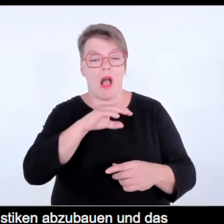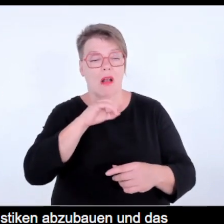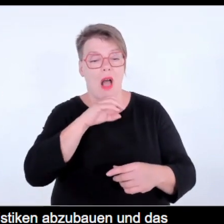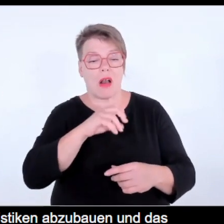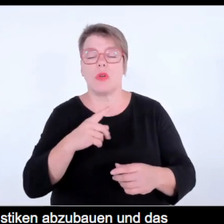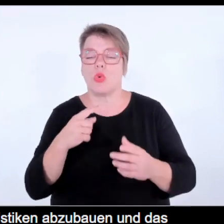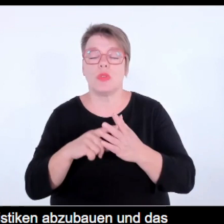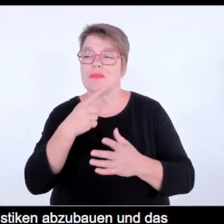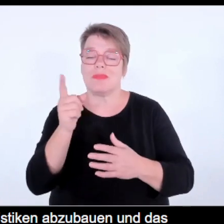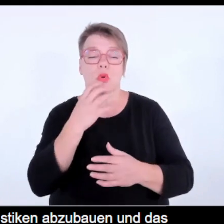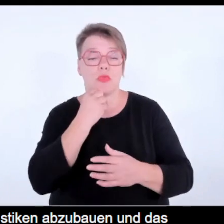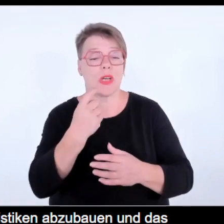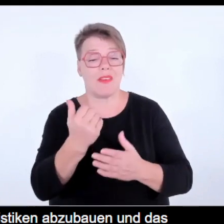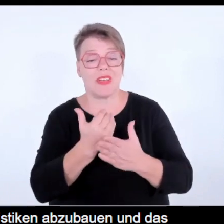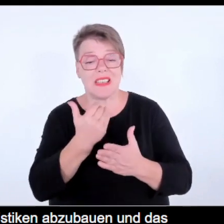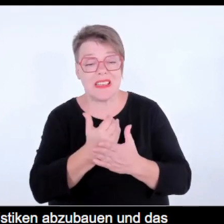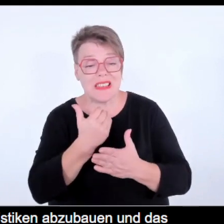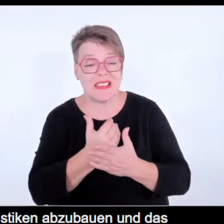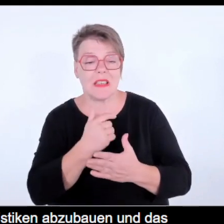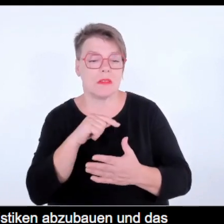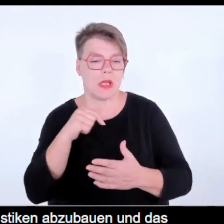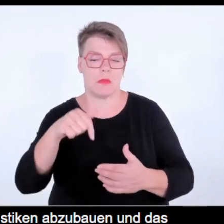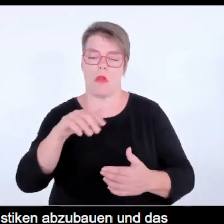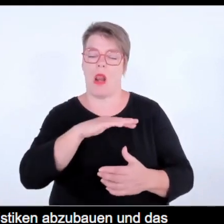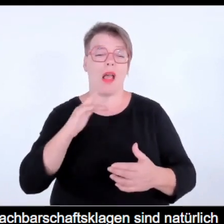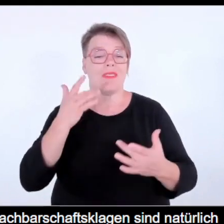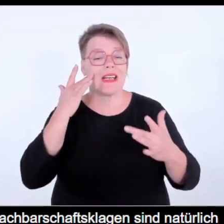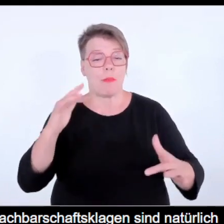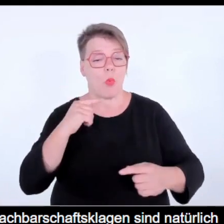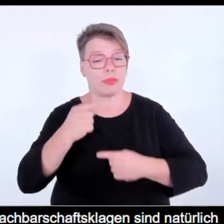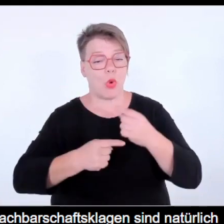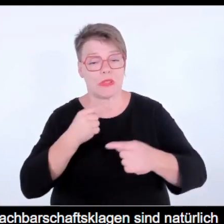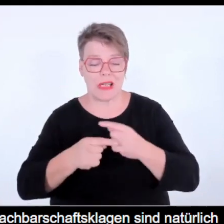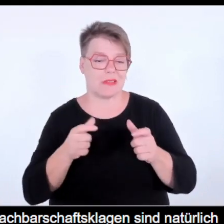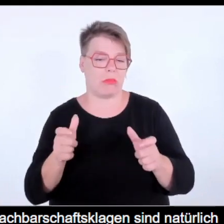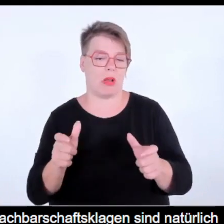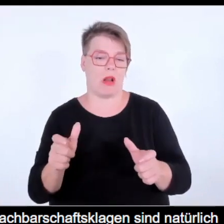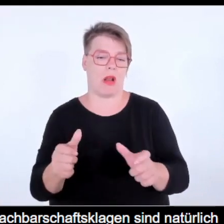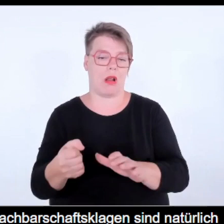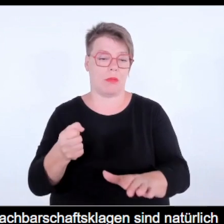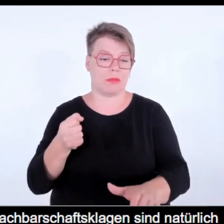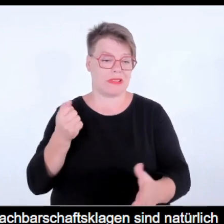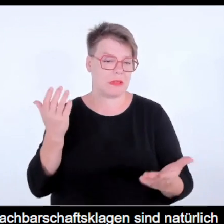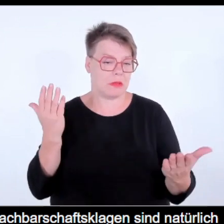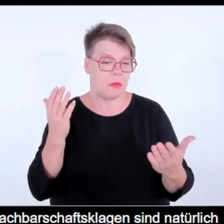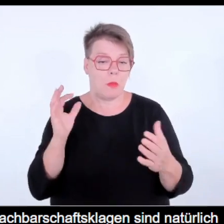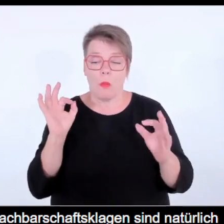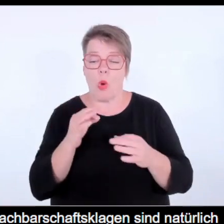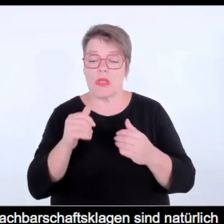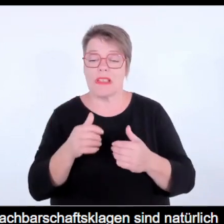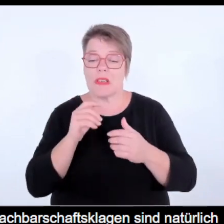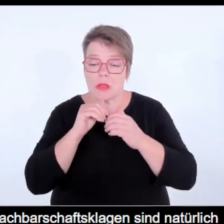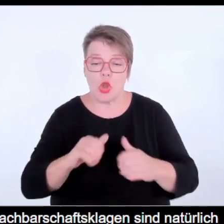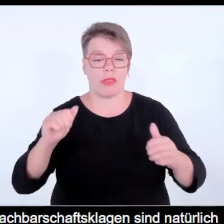ist auch in einer Baukrise. Insbesondere Aufträge werden reihenweise storniert. Über 20 Prozent der Baufirmen